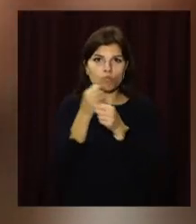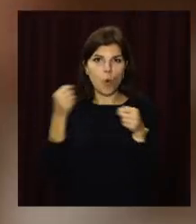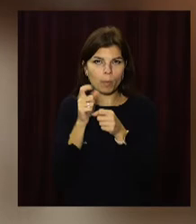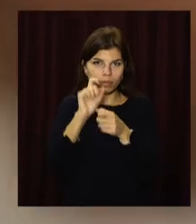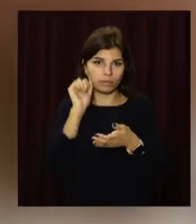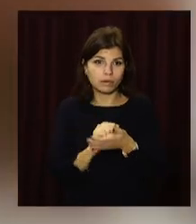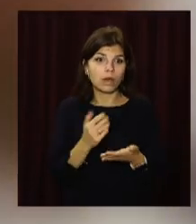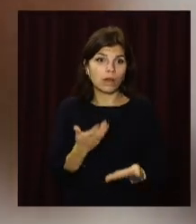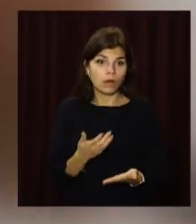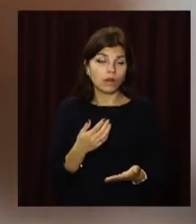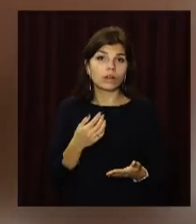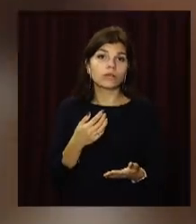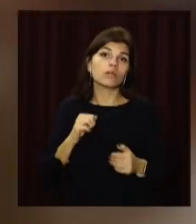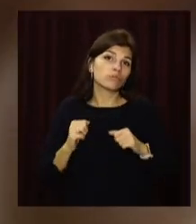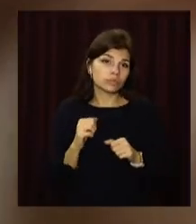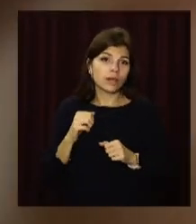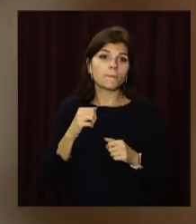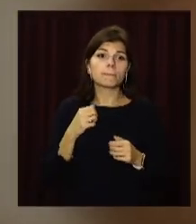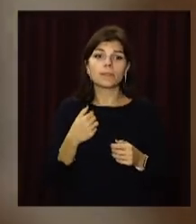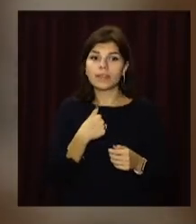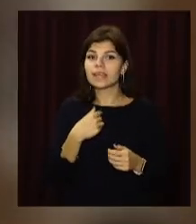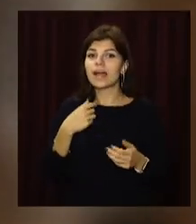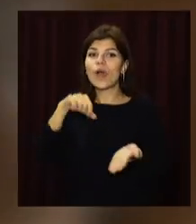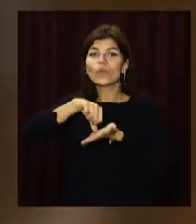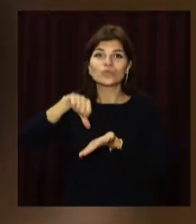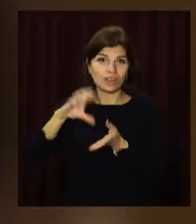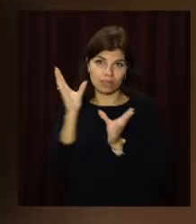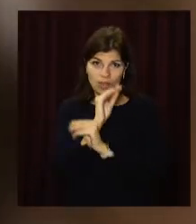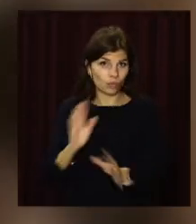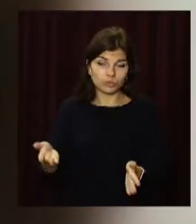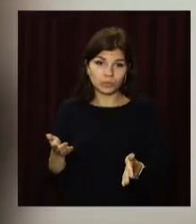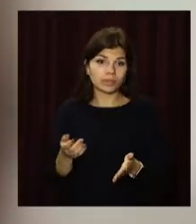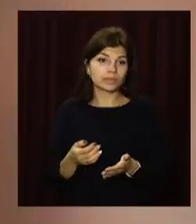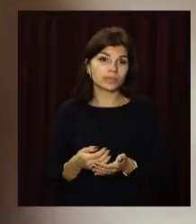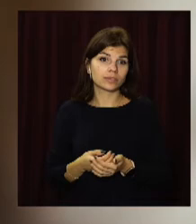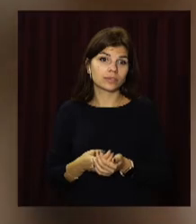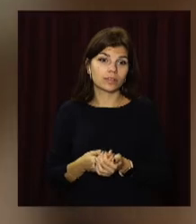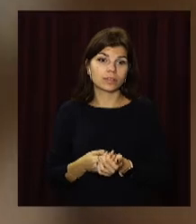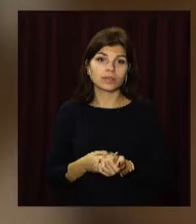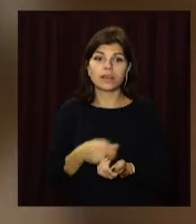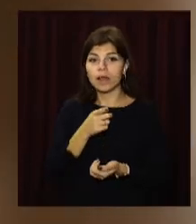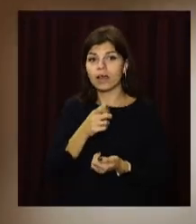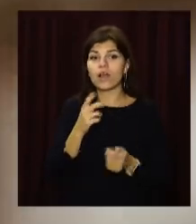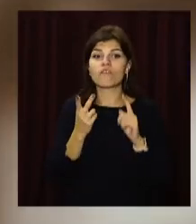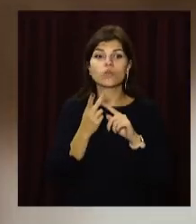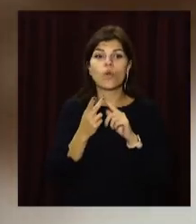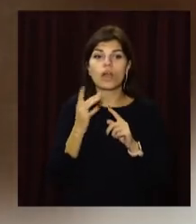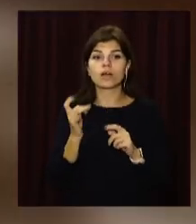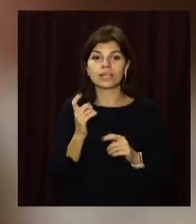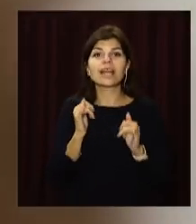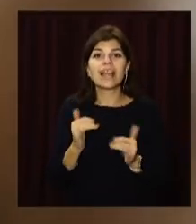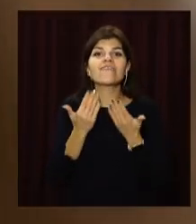вот так, Стоянов сегодня не исполнил на сцене свои коронные гран-пируэты. Зато туго исполнил. А я сегодня второй раз не смогла для